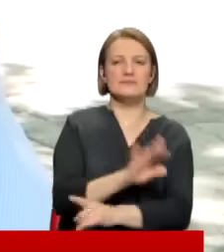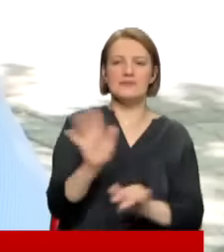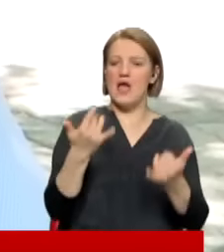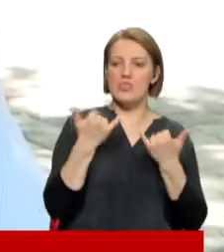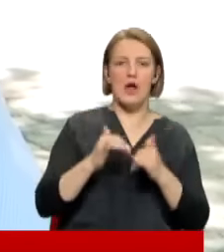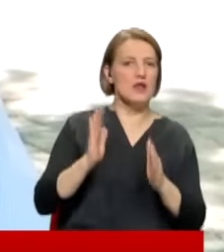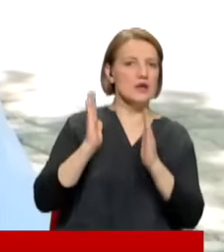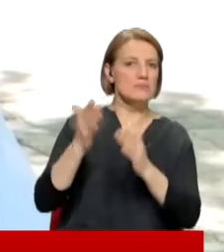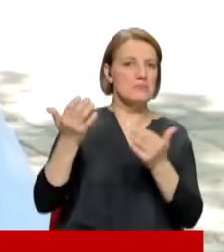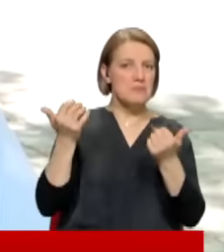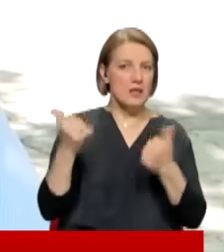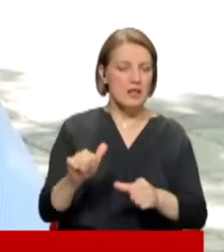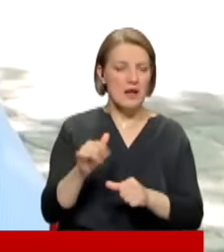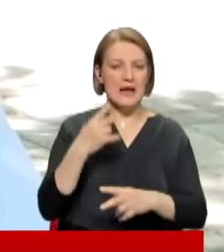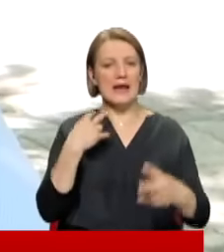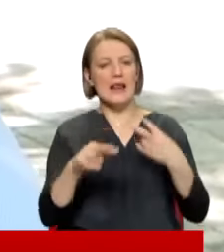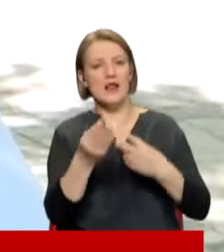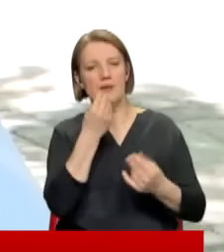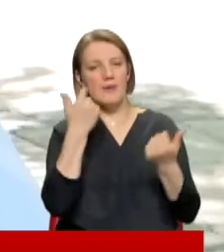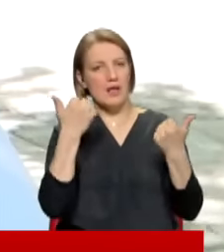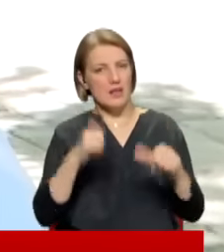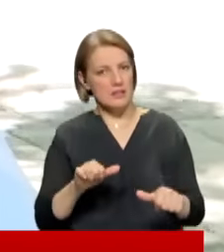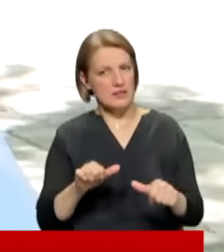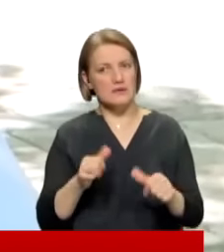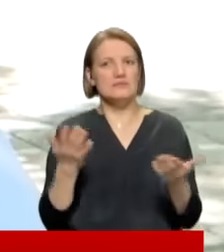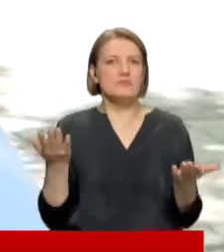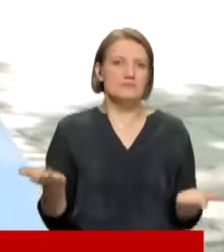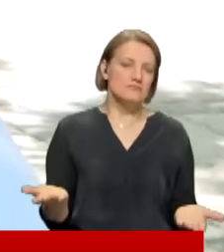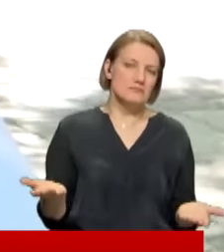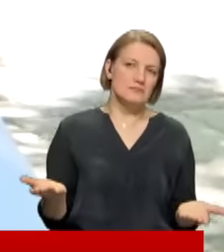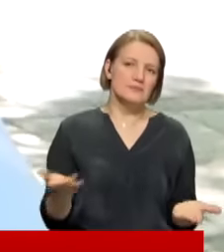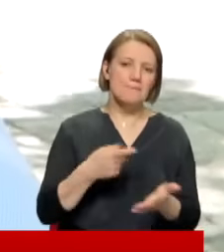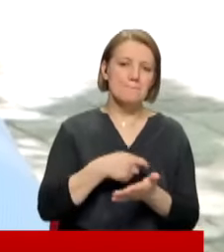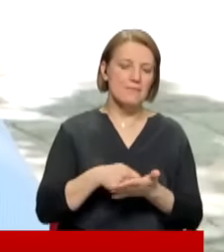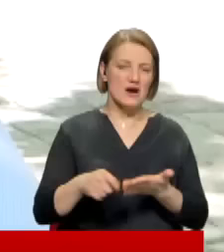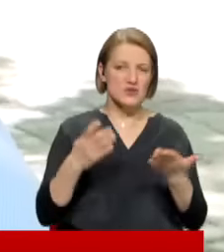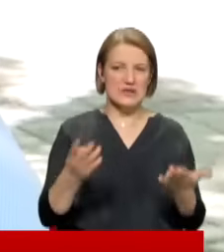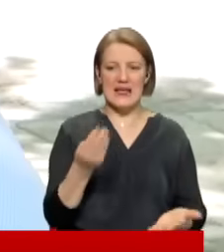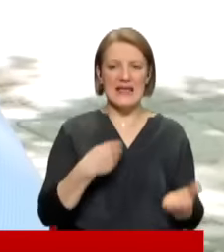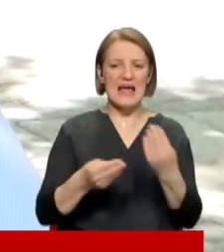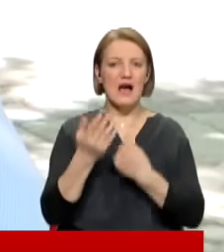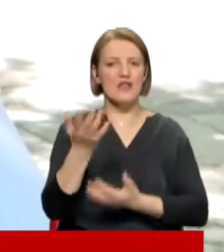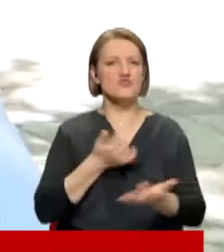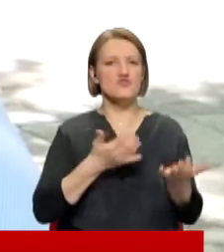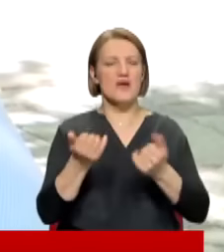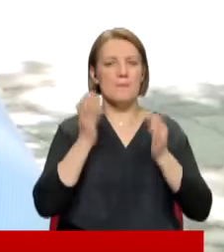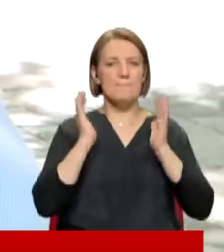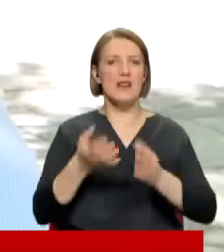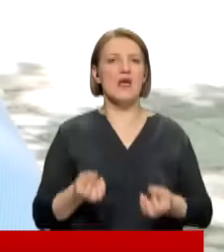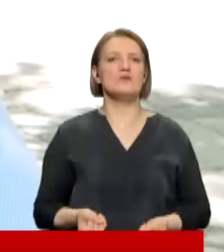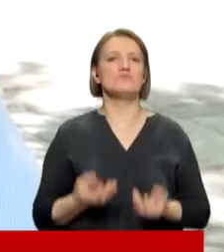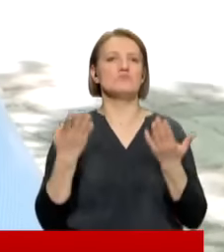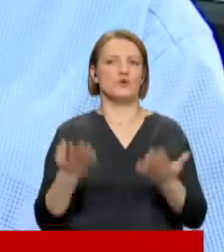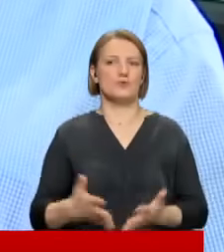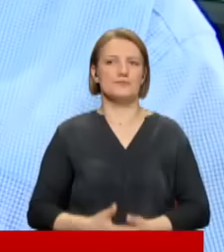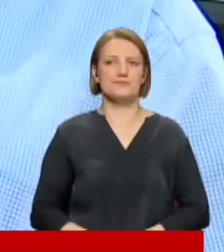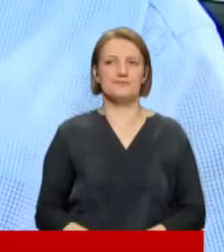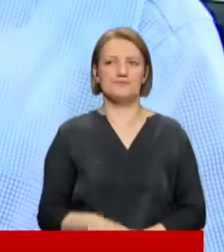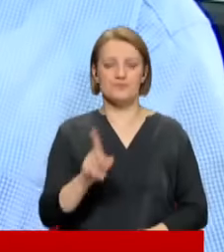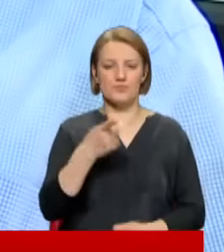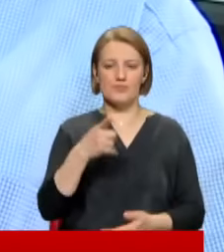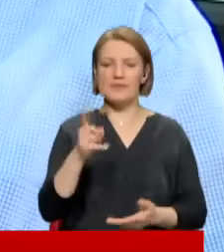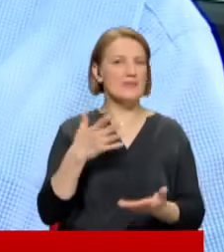tatile gidebiliyor, ne bir restoranda yemek yiyebiliyor, hatta maaşıyla gıdaya bile artık yetişemiyor. 10